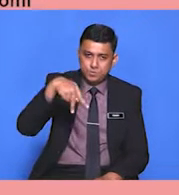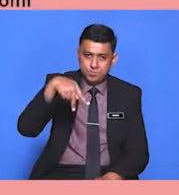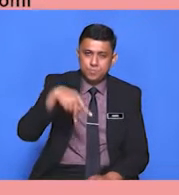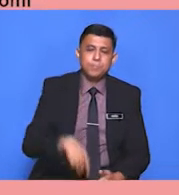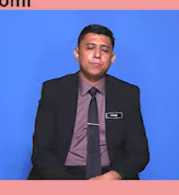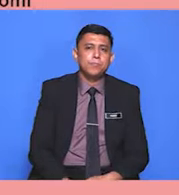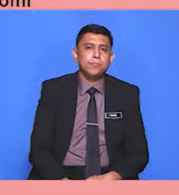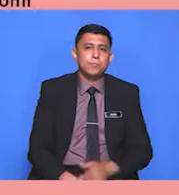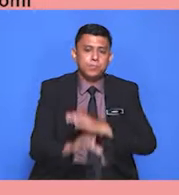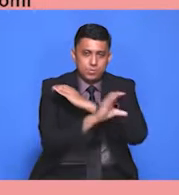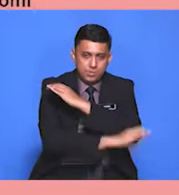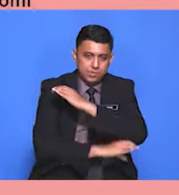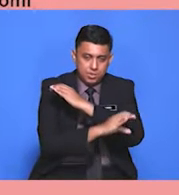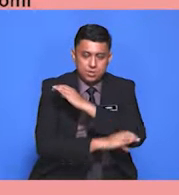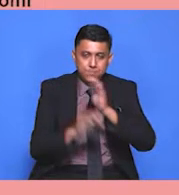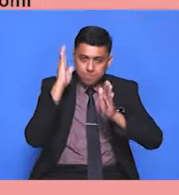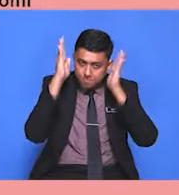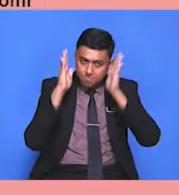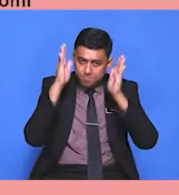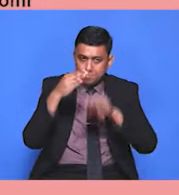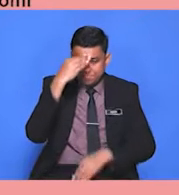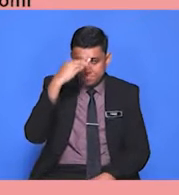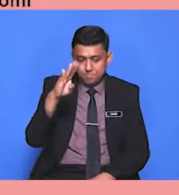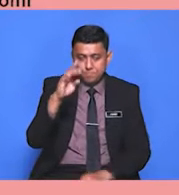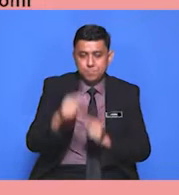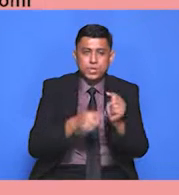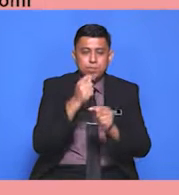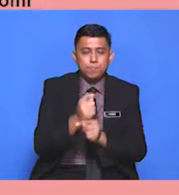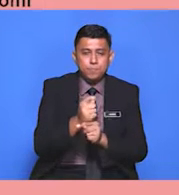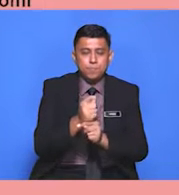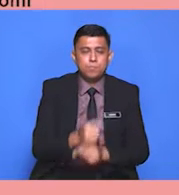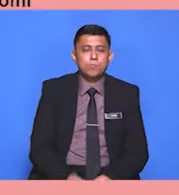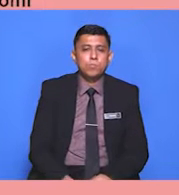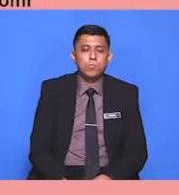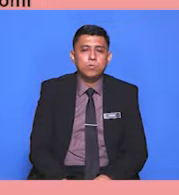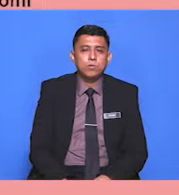pengguna negara Malaysia bagi 4 tahun